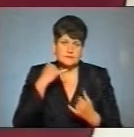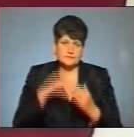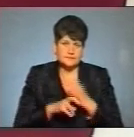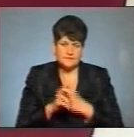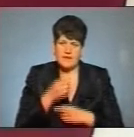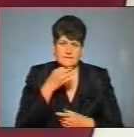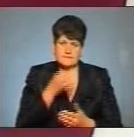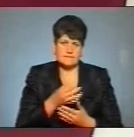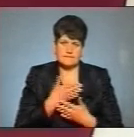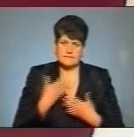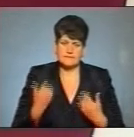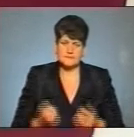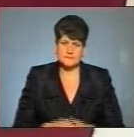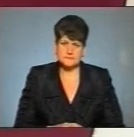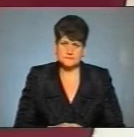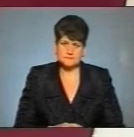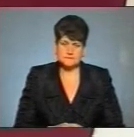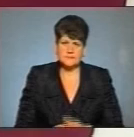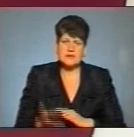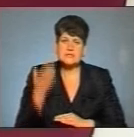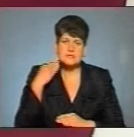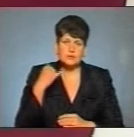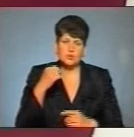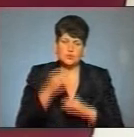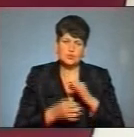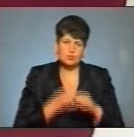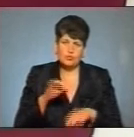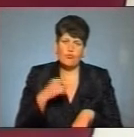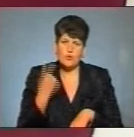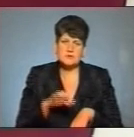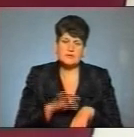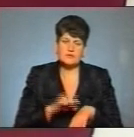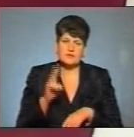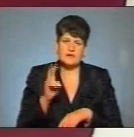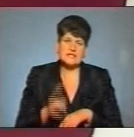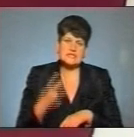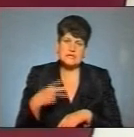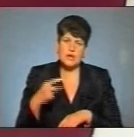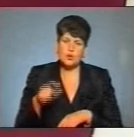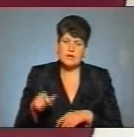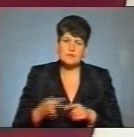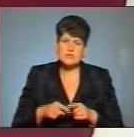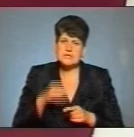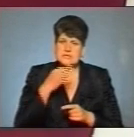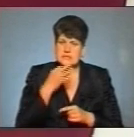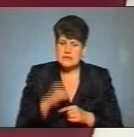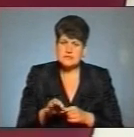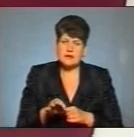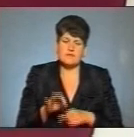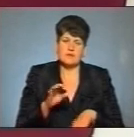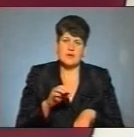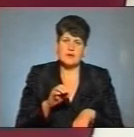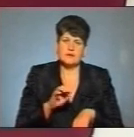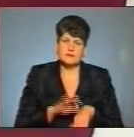не відповідає. За минулу добу в області на коронавірус захворіли 20 людей. Про це повідомив епідеміолог обласного